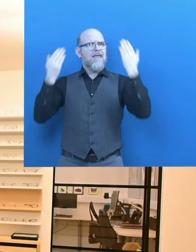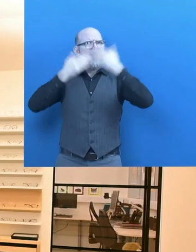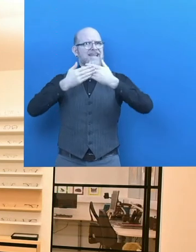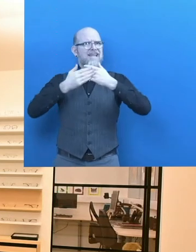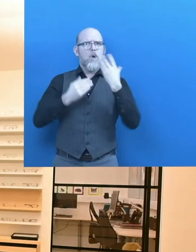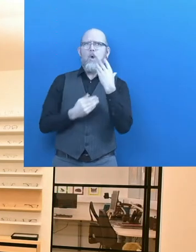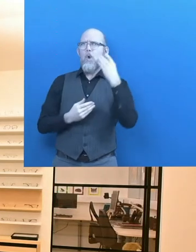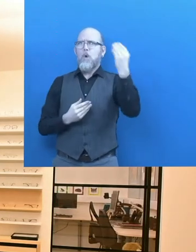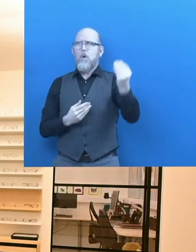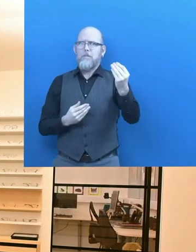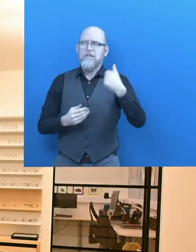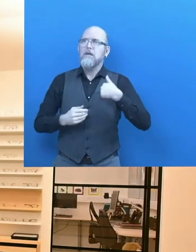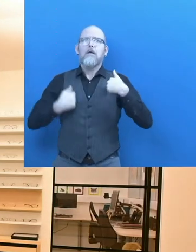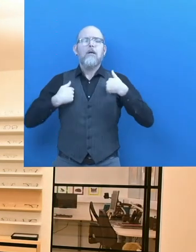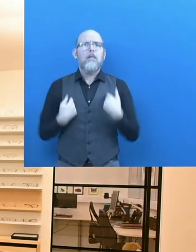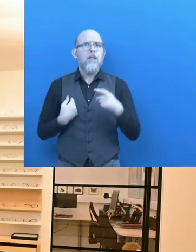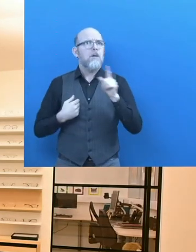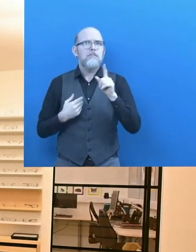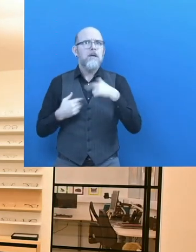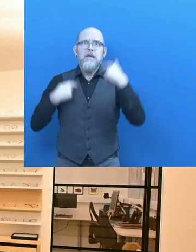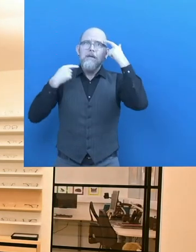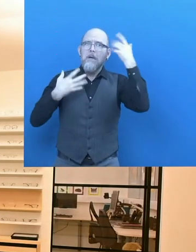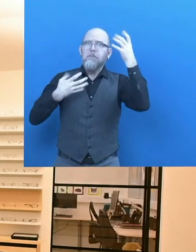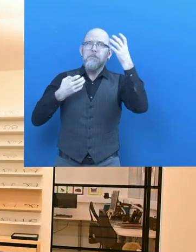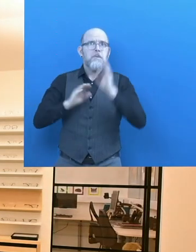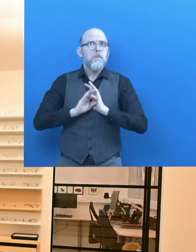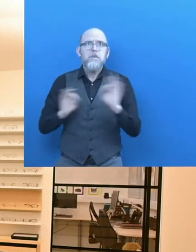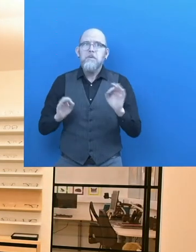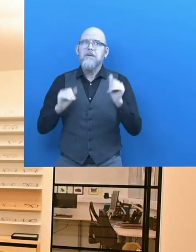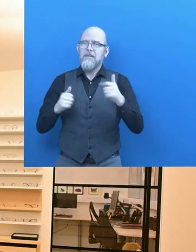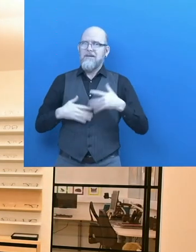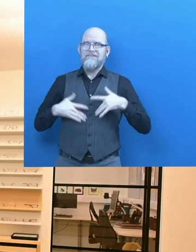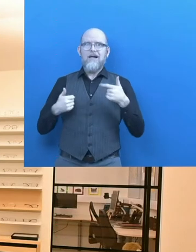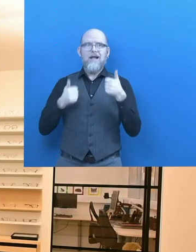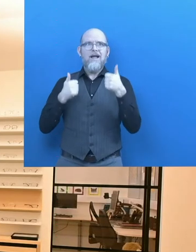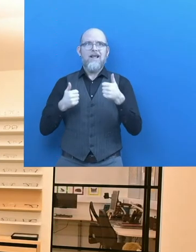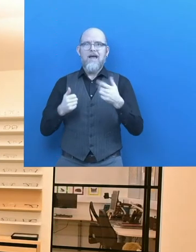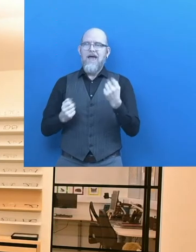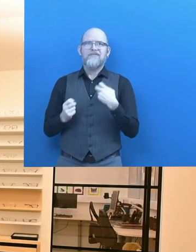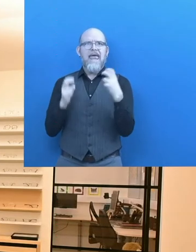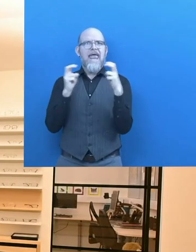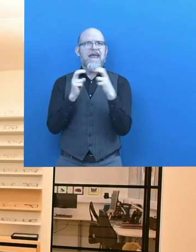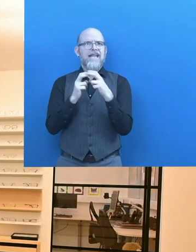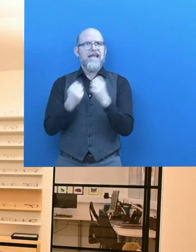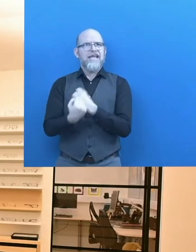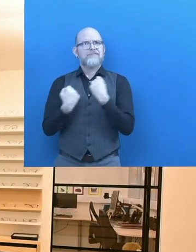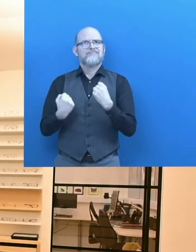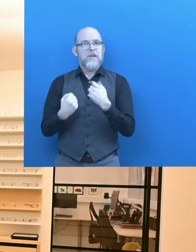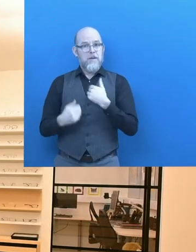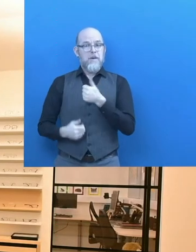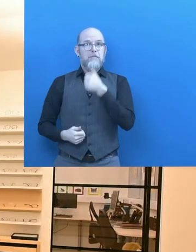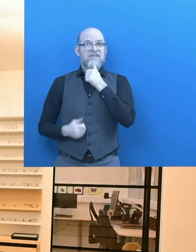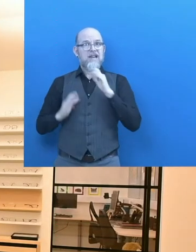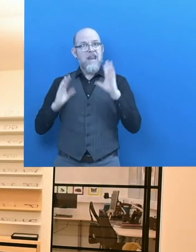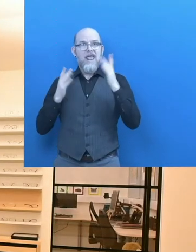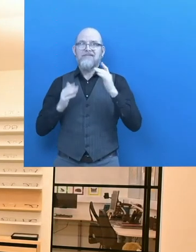fertig bin. Ich habe nicht immer kopfweh, ich bin nicht total ermüdet, sondern habe wirklich auch noch Kraft, ein Privatleben zu haben und zu führen. Das steigert einfach irrsinnig